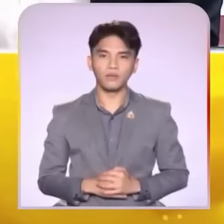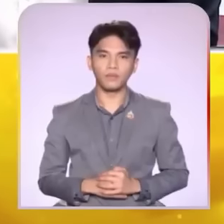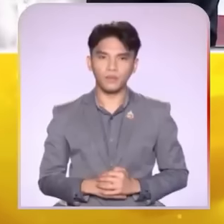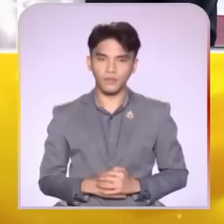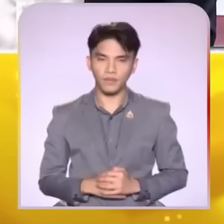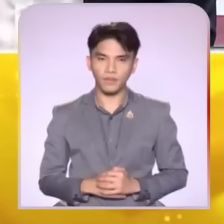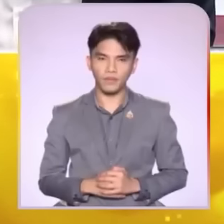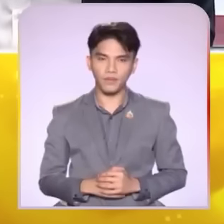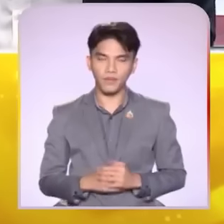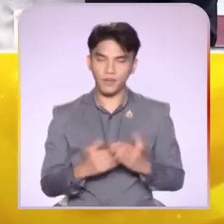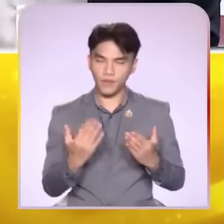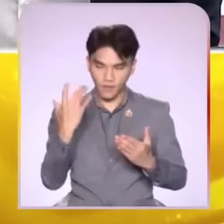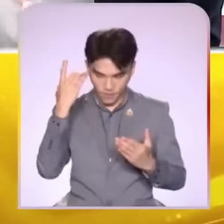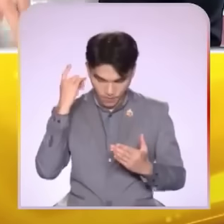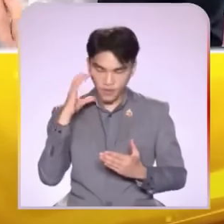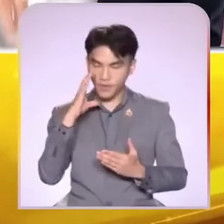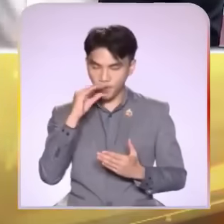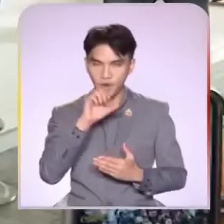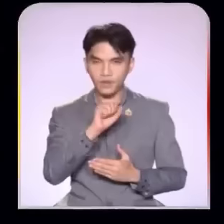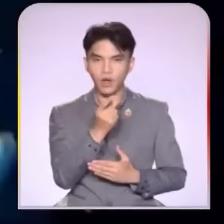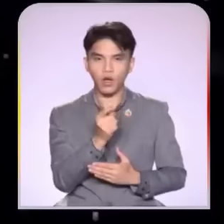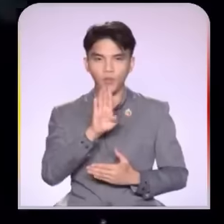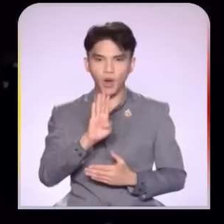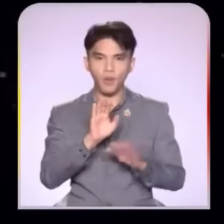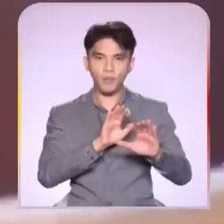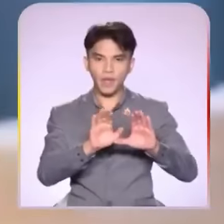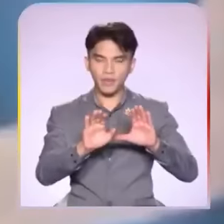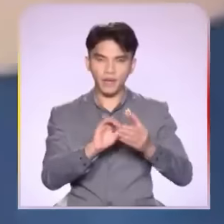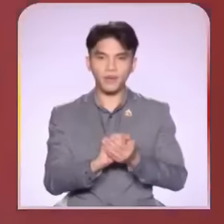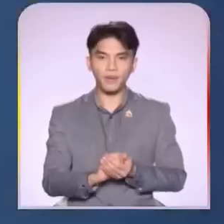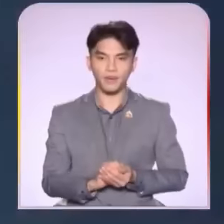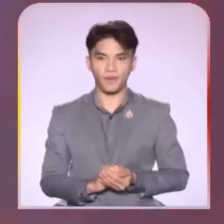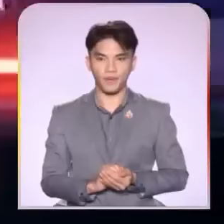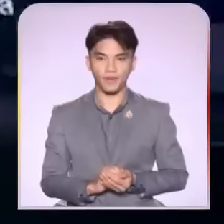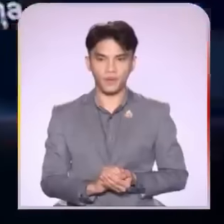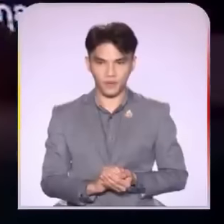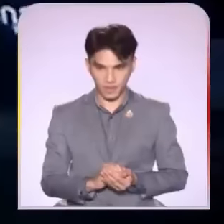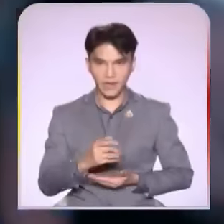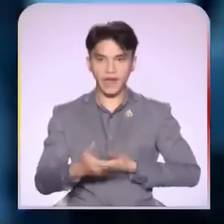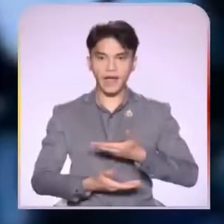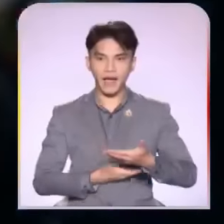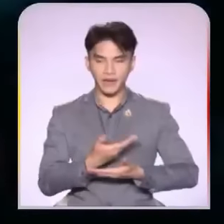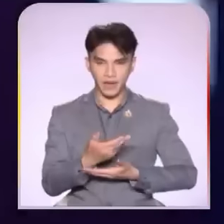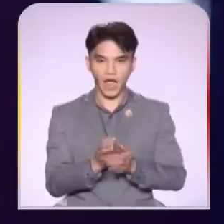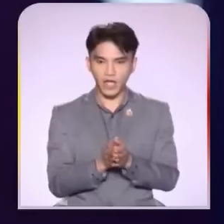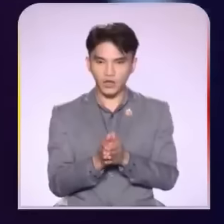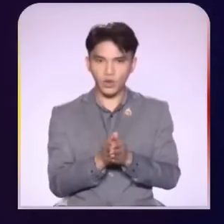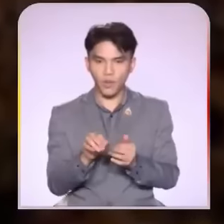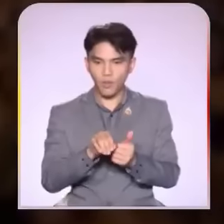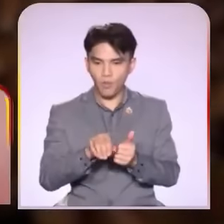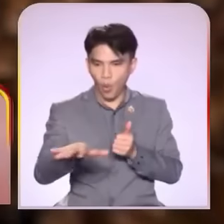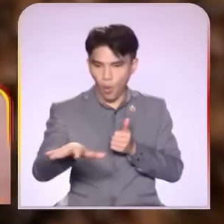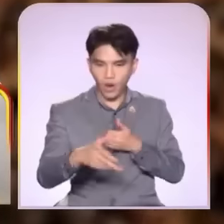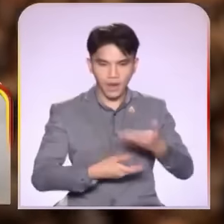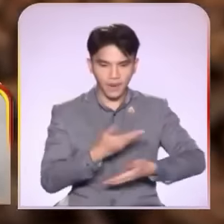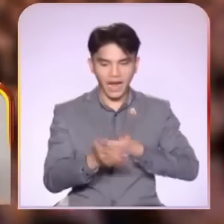าจารย์สงการพูดในรายการถกไม่เถียงเมื่อวานนี้นะครับสคบเปรียบเทียบเลยฮะเปรียบเทียบลักษณะธุรกิจขายตรงกับแชร์ลูกโซ่อย่างชัดเจนโ